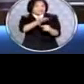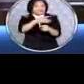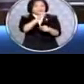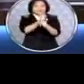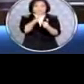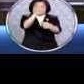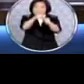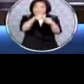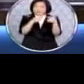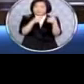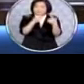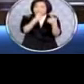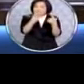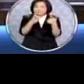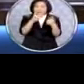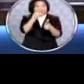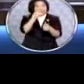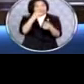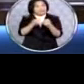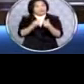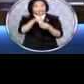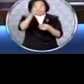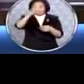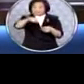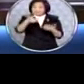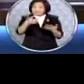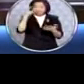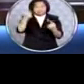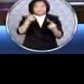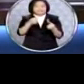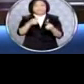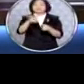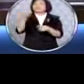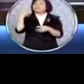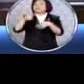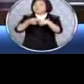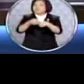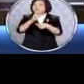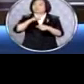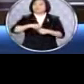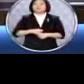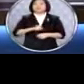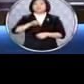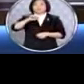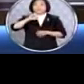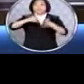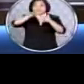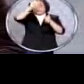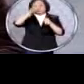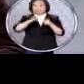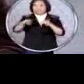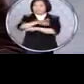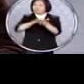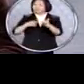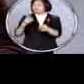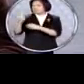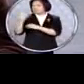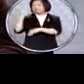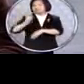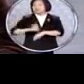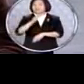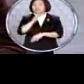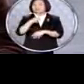法你同意吗？最近你在一个公开的场合说过，国民党的这个搞经济啊比较在行，你的论据是啊，到今年